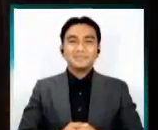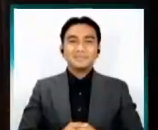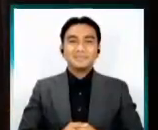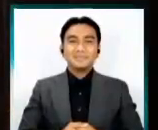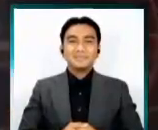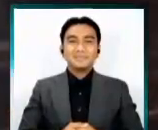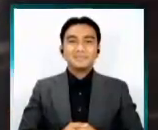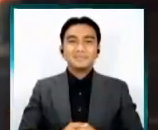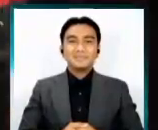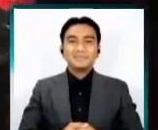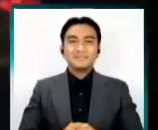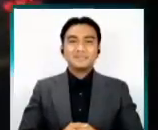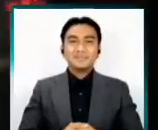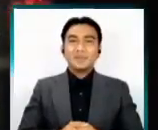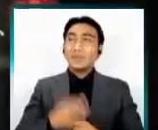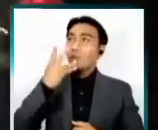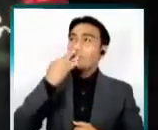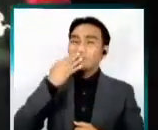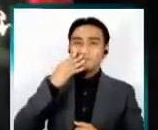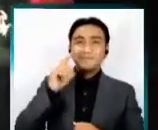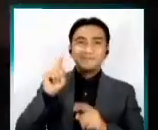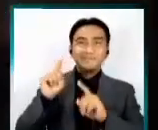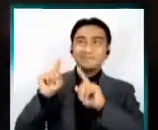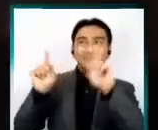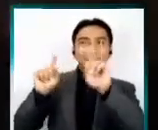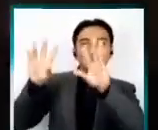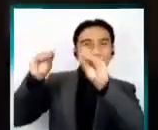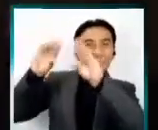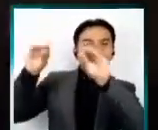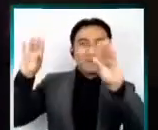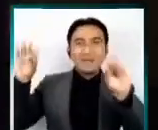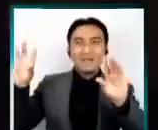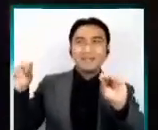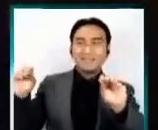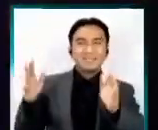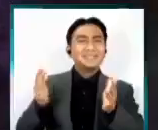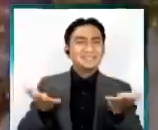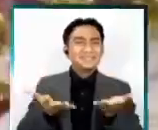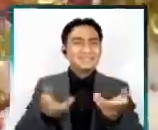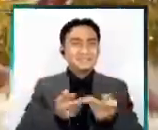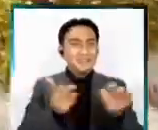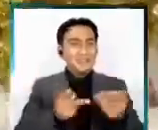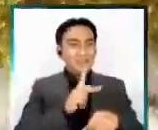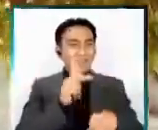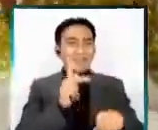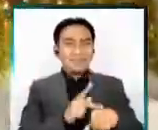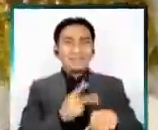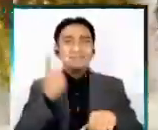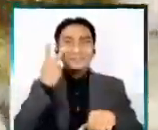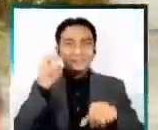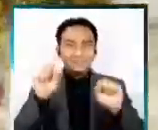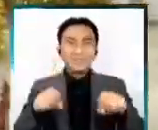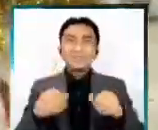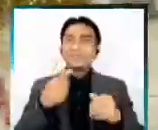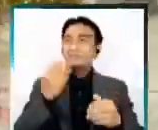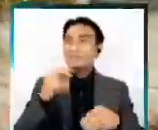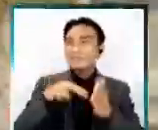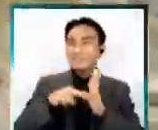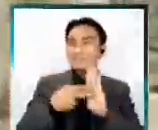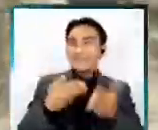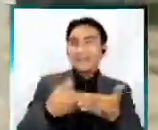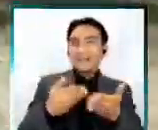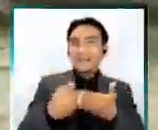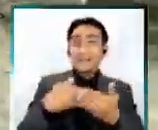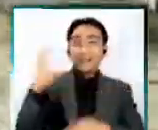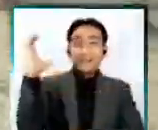Ang makukulay na parol tanaw na sa ating paligid. Paalalang nalalapit na ang Pasko. Pero ngayon, hindi na lang exclusive ang mga